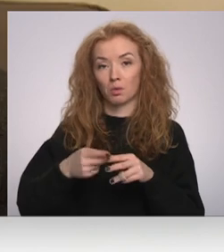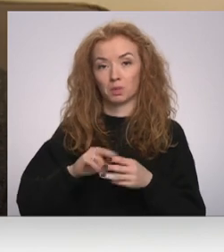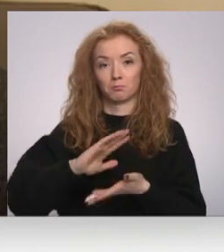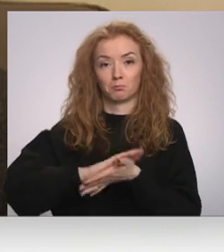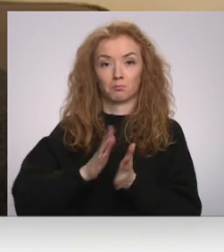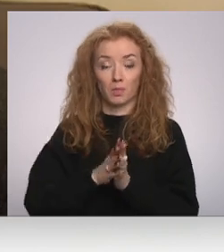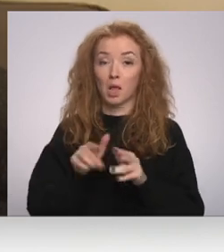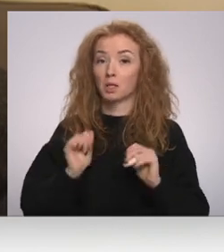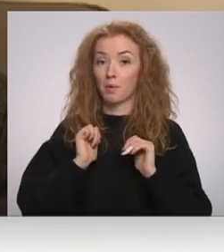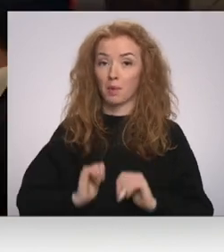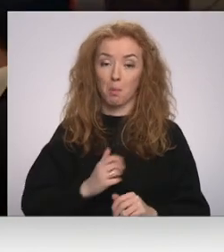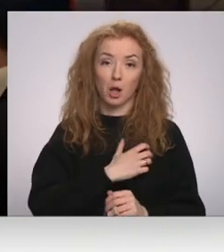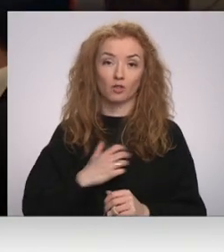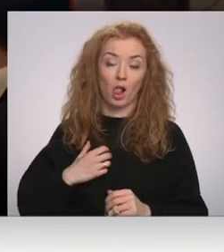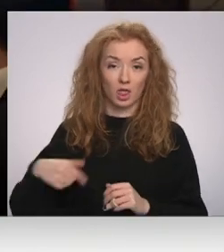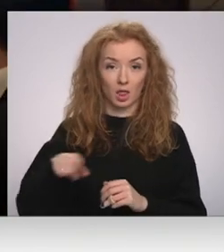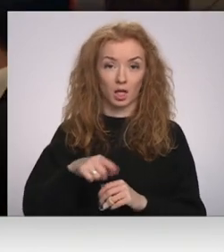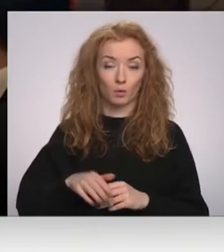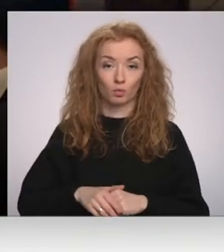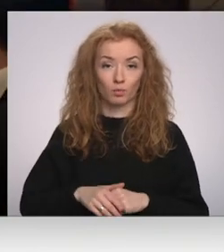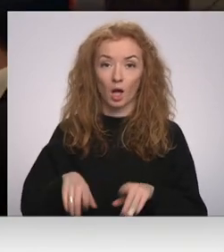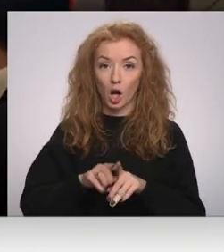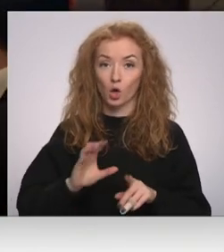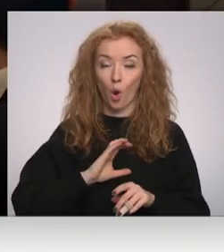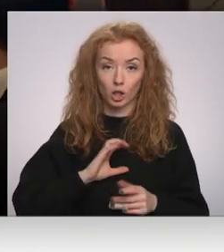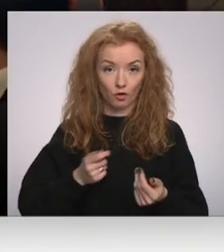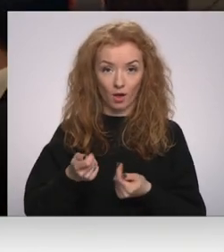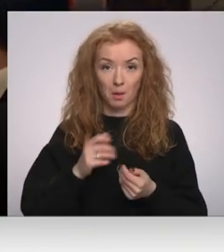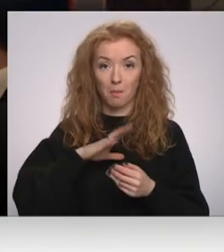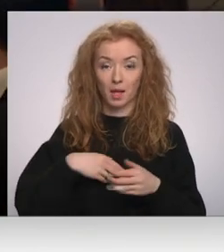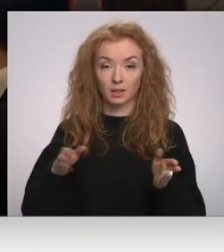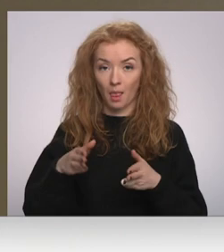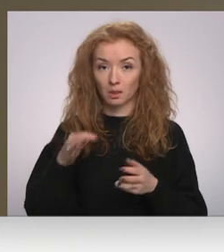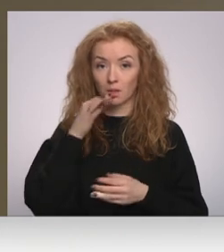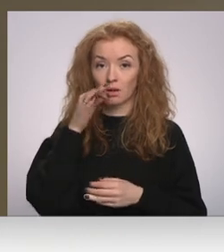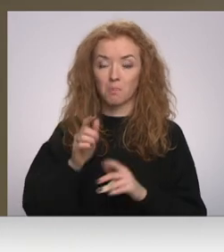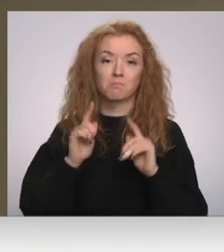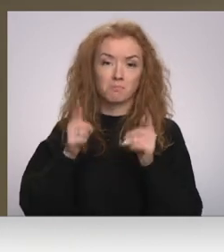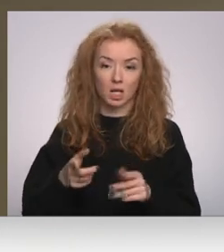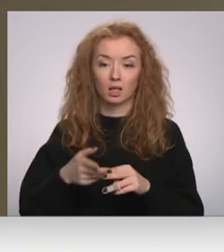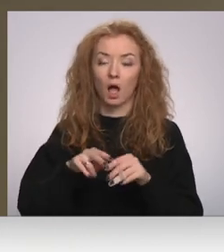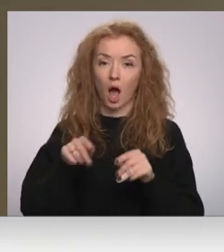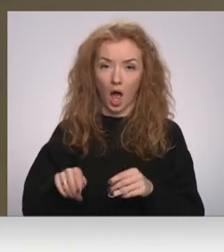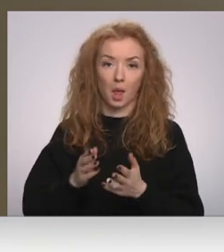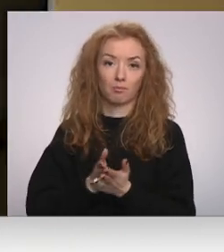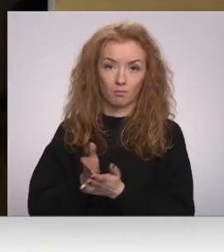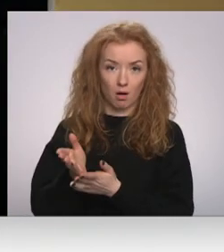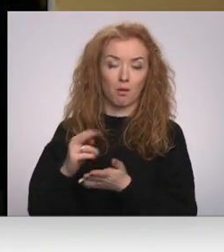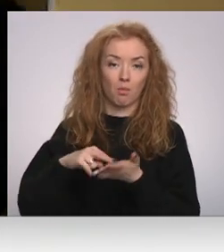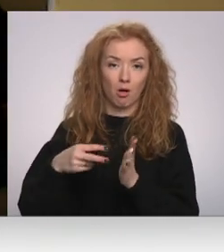pilnībā apmierina pašvaldības intereses. Arī koledžas vadība pēc sanāksmes uzsvēra, ka piekrīt šādam attīstības